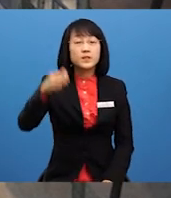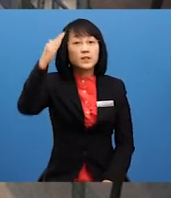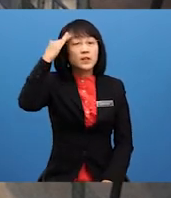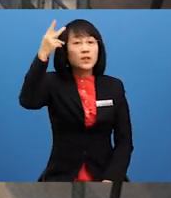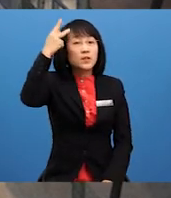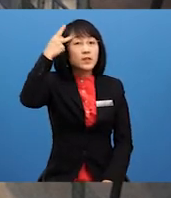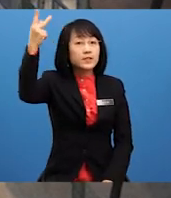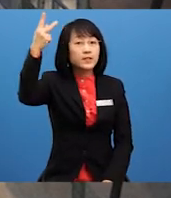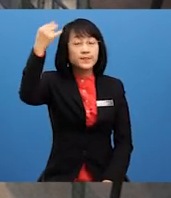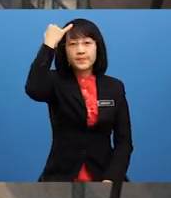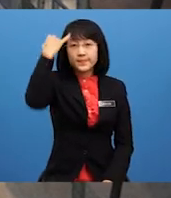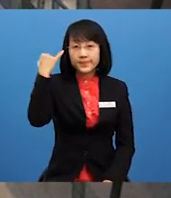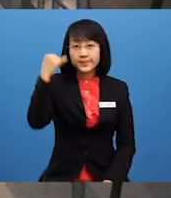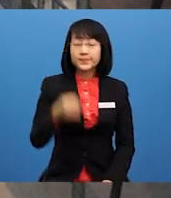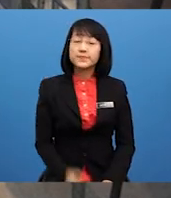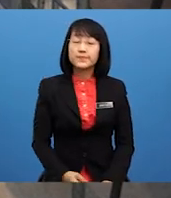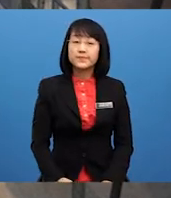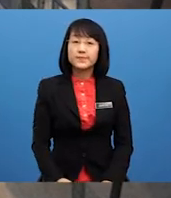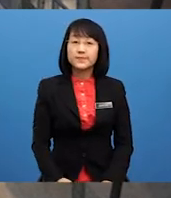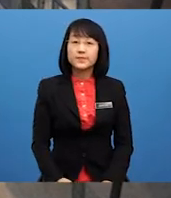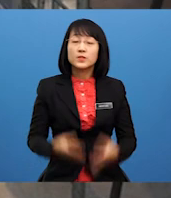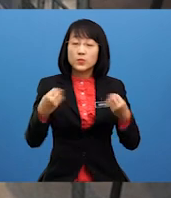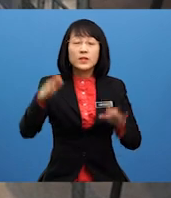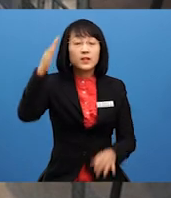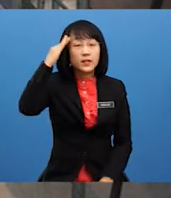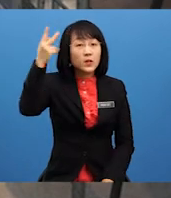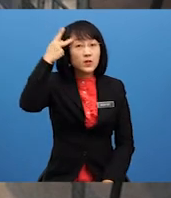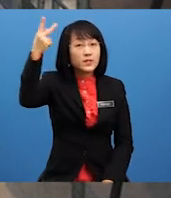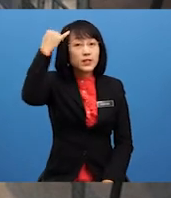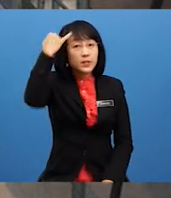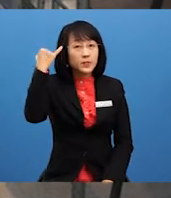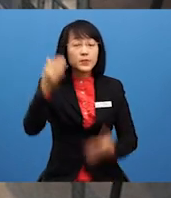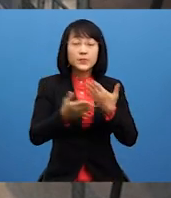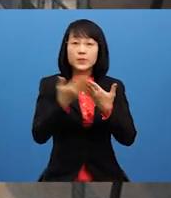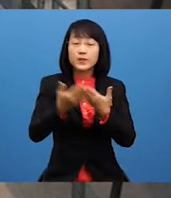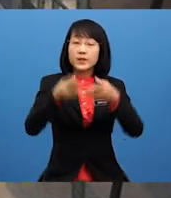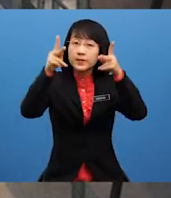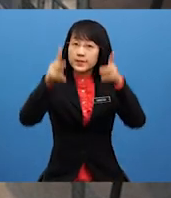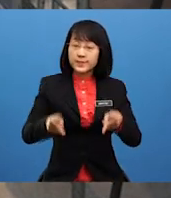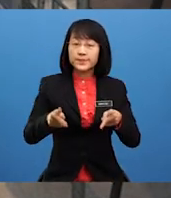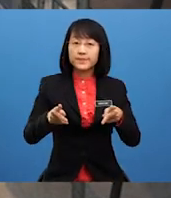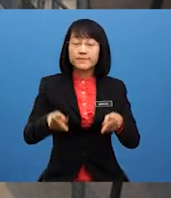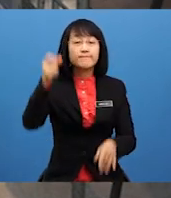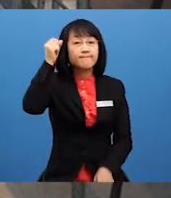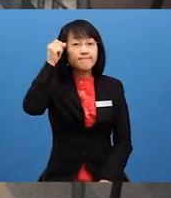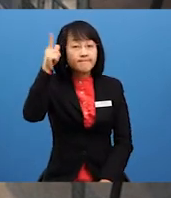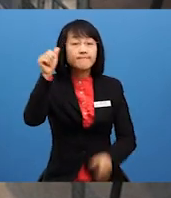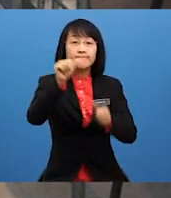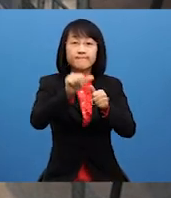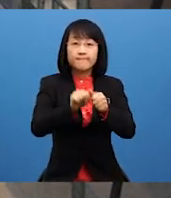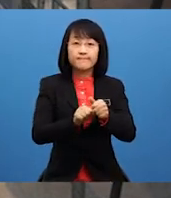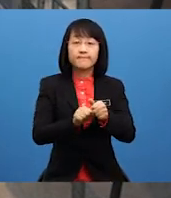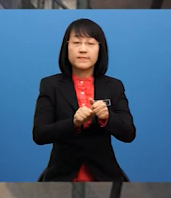ilmu. Apabila kita mengetahui konsep ilmu, maka lebihlah mudah pelajar-pelajar memahami setiap aspek